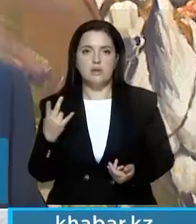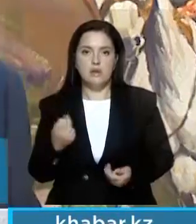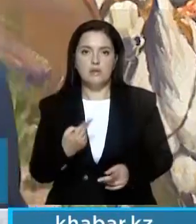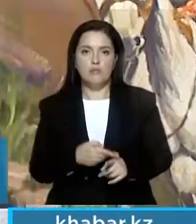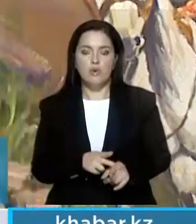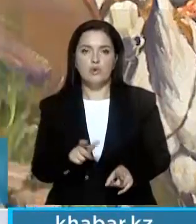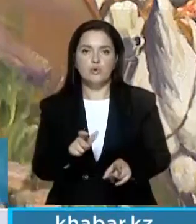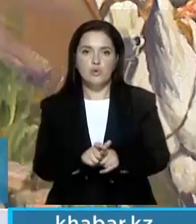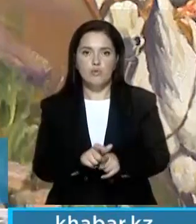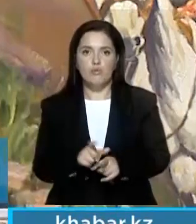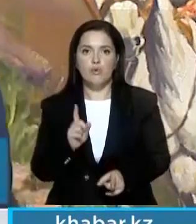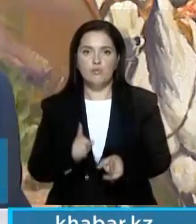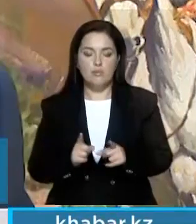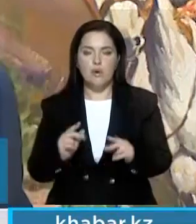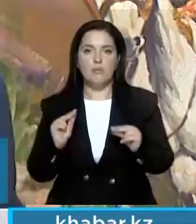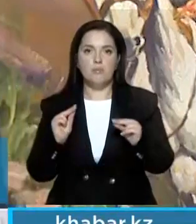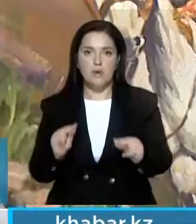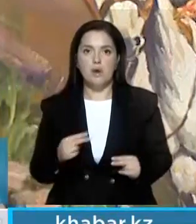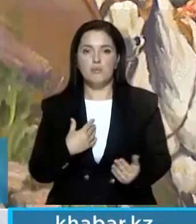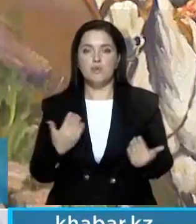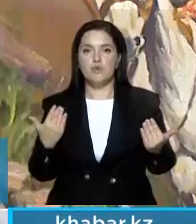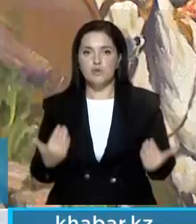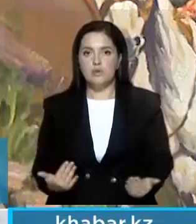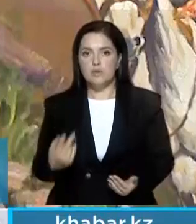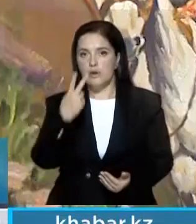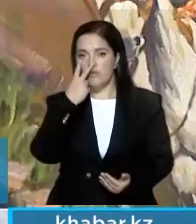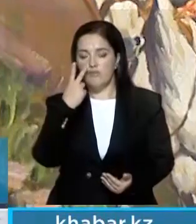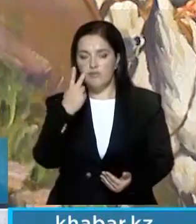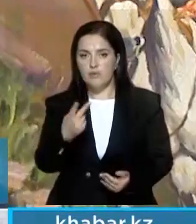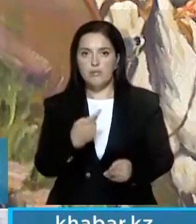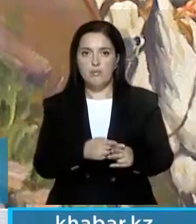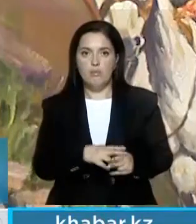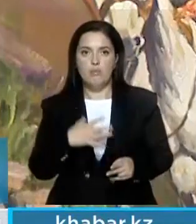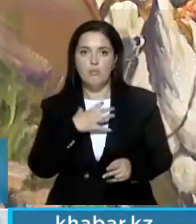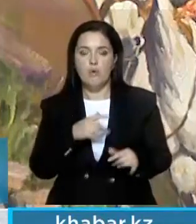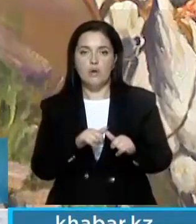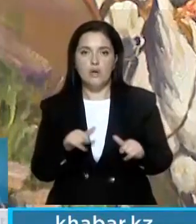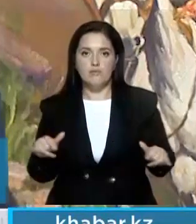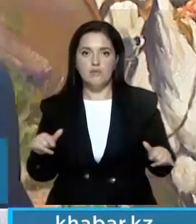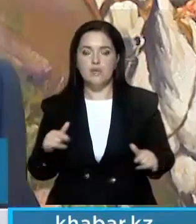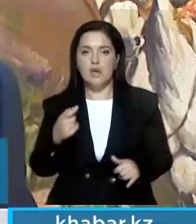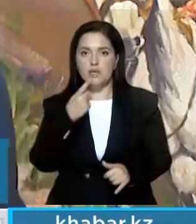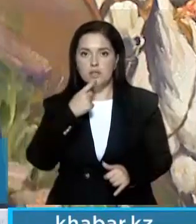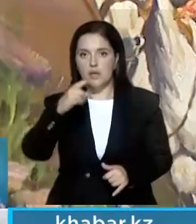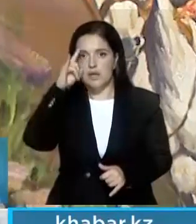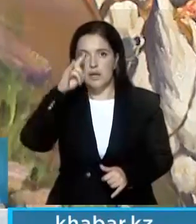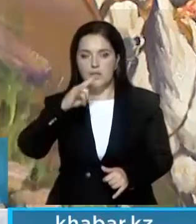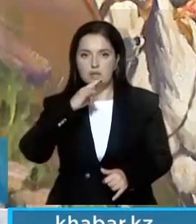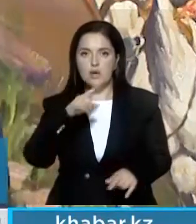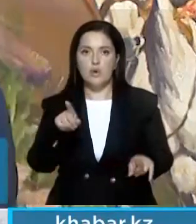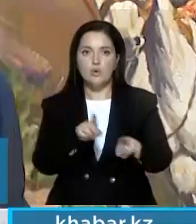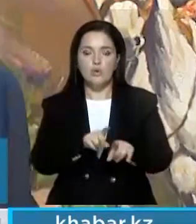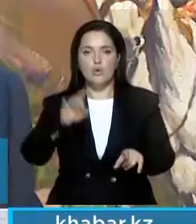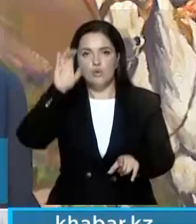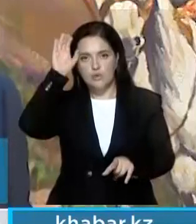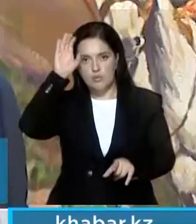слова действительно они правдивы. И мы сейчас вот видим, сколько придается большое значение развитию языков. Как казахского языка, так и